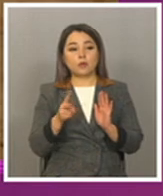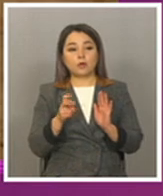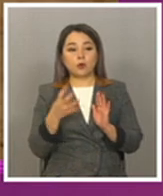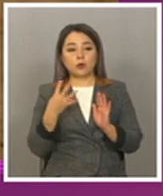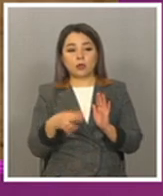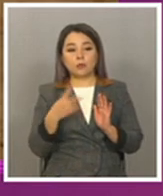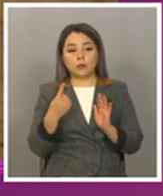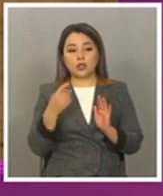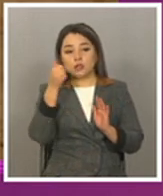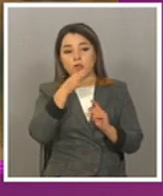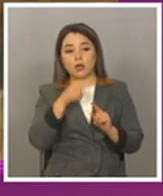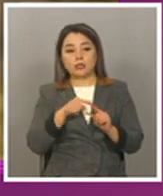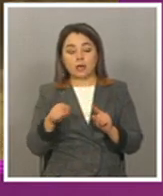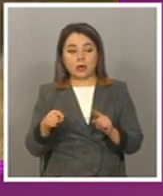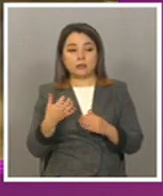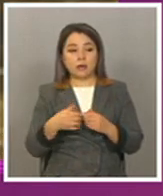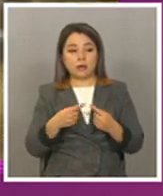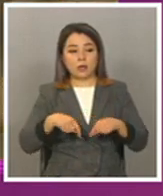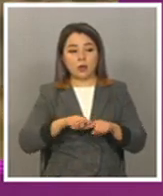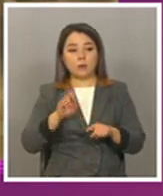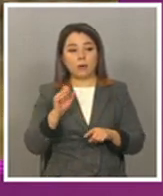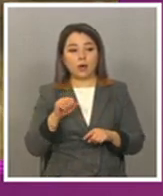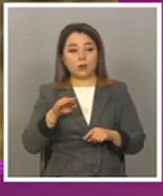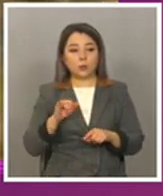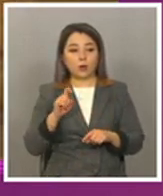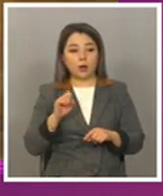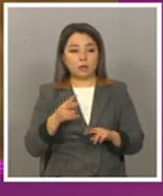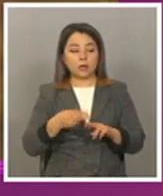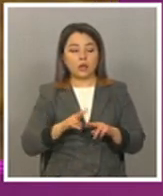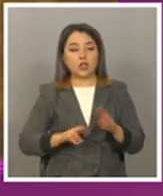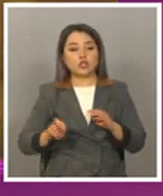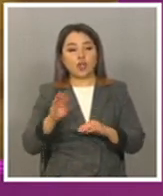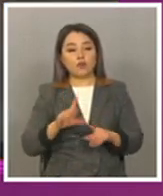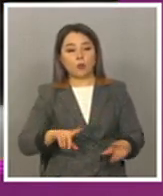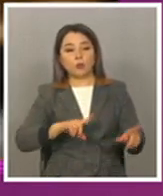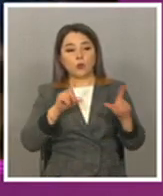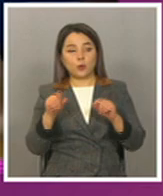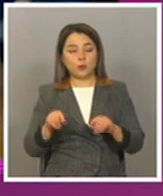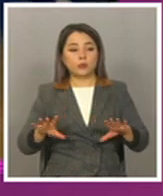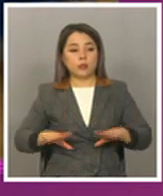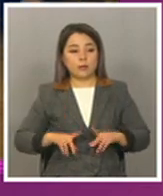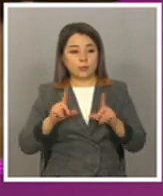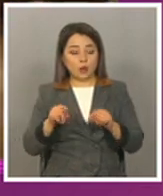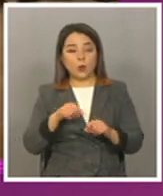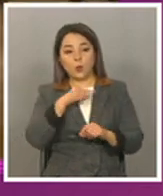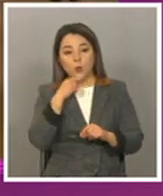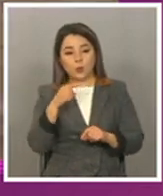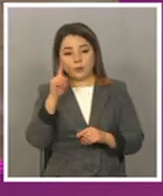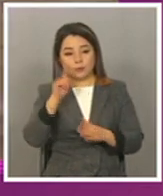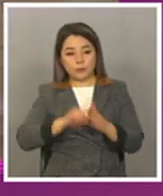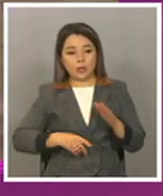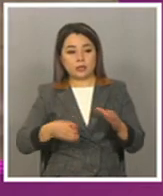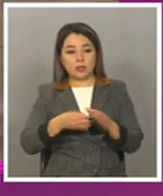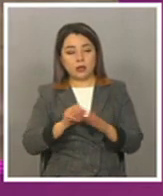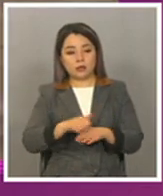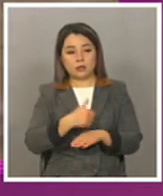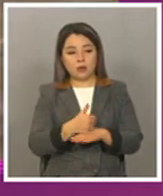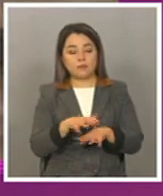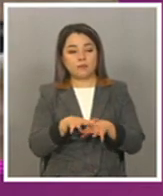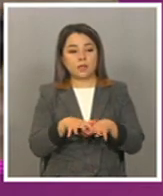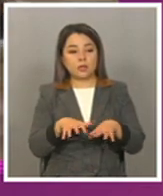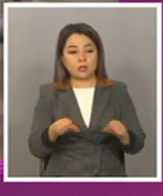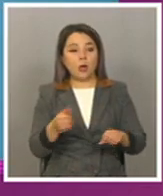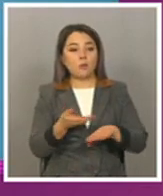1236-1241 жылдар аралығында Батухан Европаға қарай жорыққа шықты. Орыс князьдерін бірінен соң бірін бағындырып,